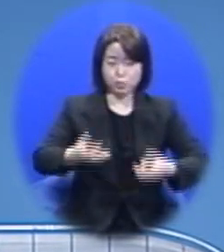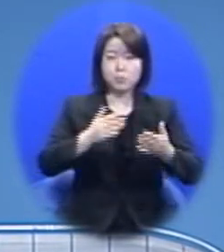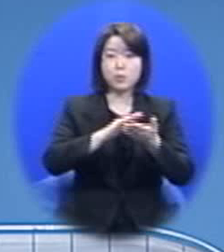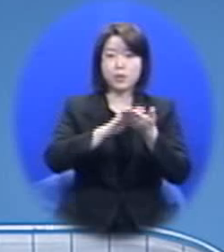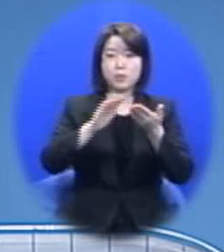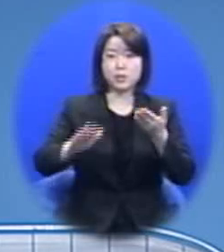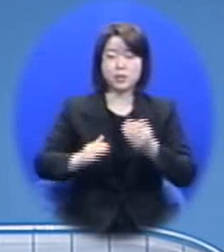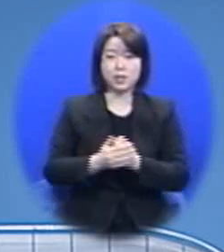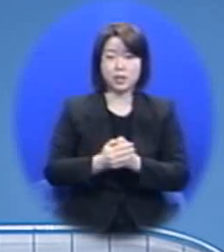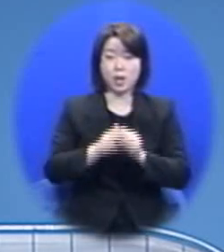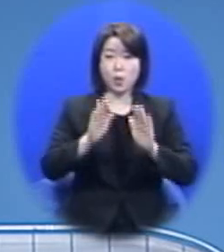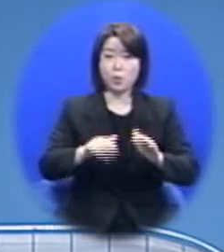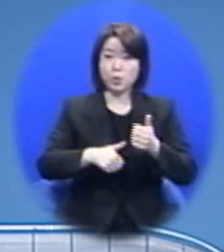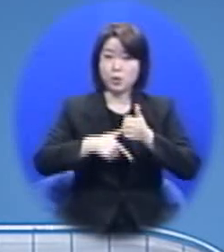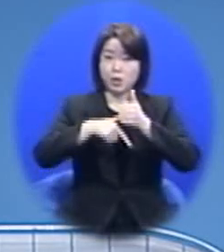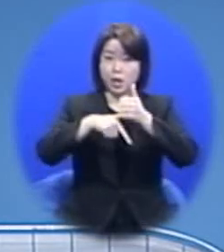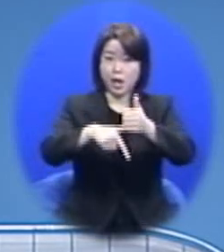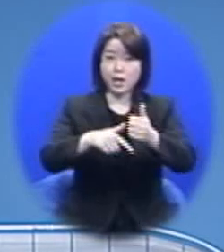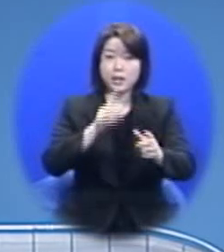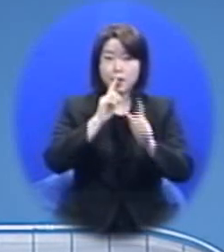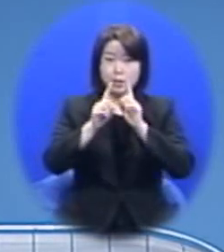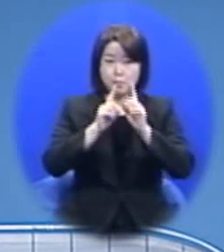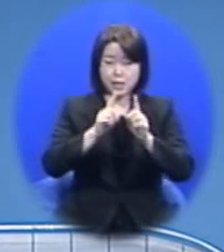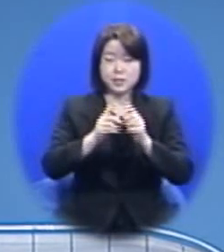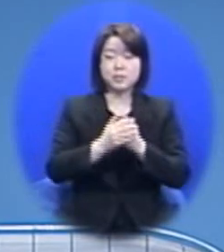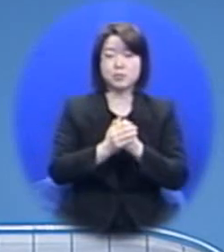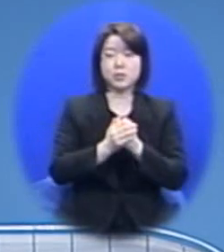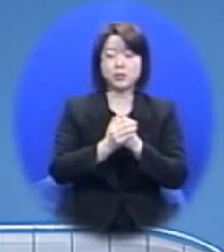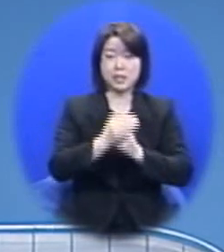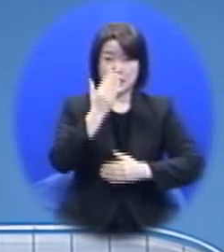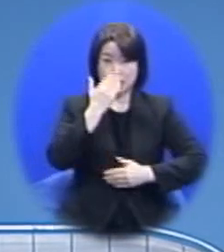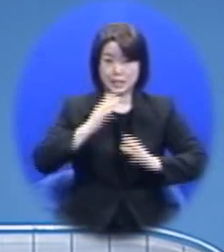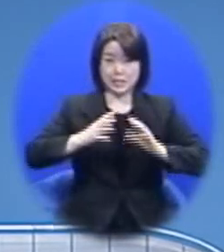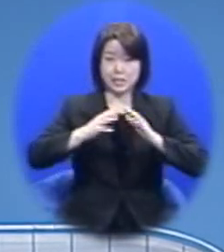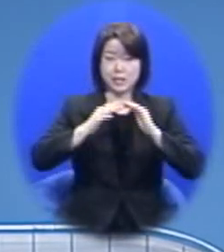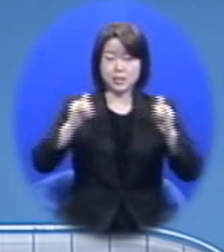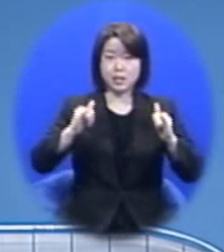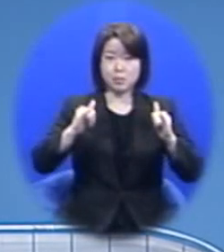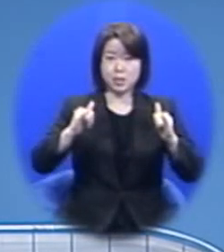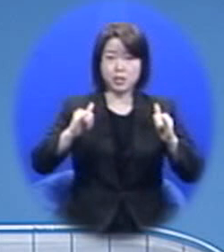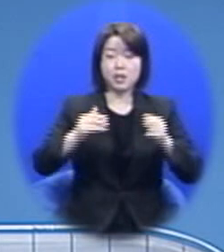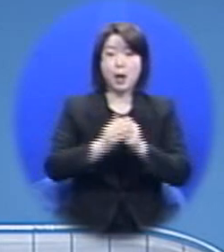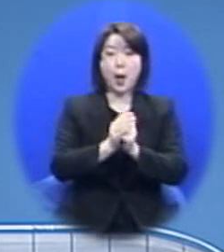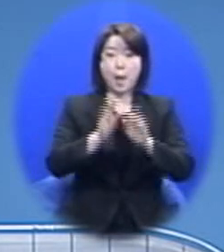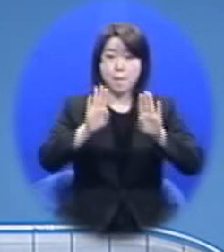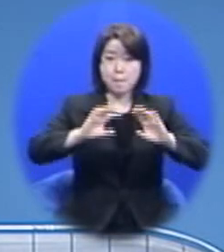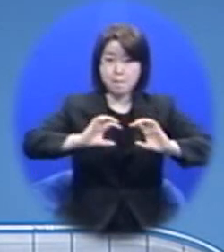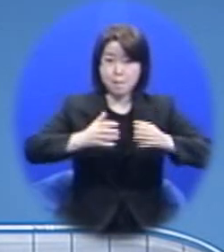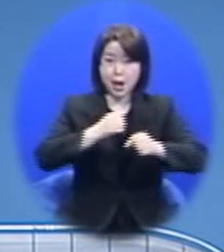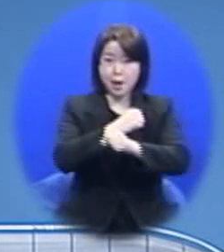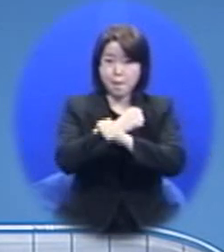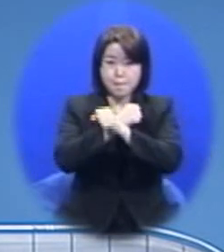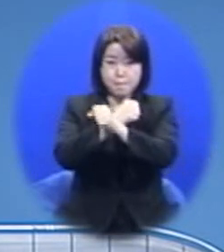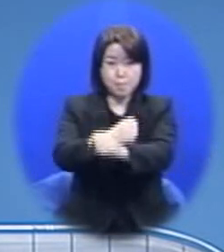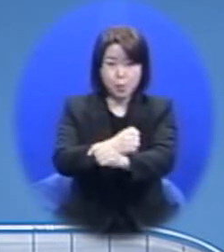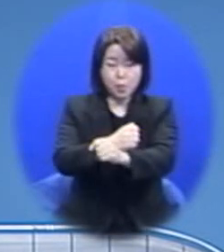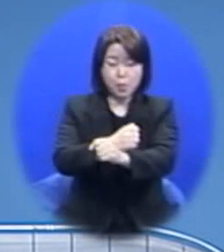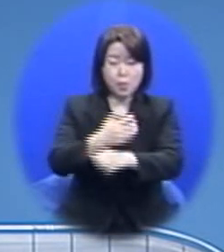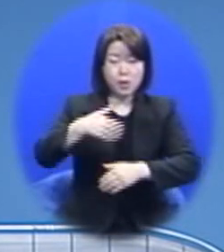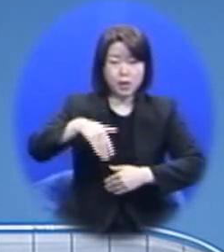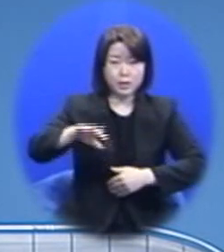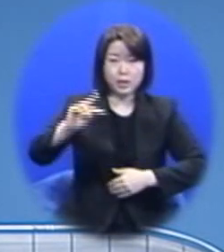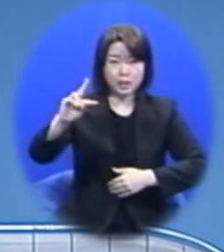오늘 학개 말씀은 이스라엘 백성이 바벨론 포로로 잡혀갔다가 돌아와서 성전을 재건하는데